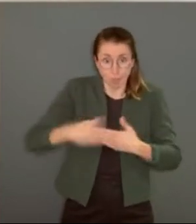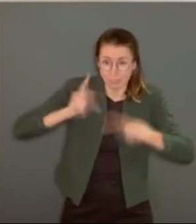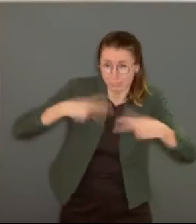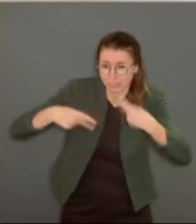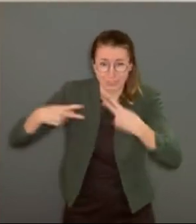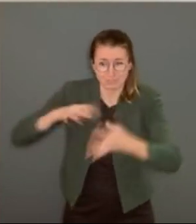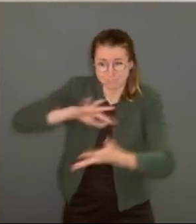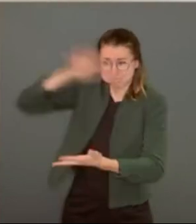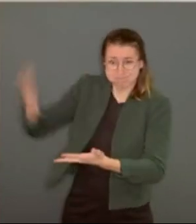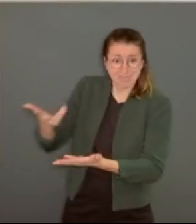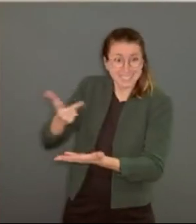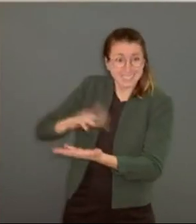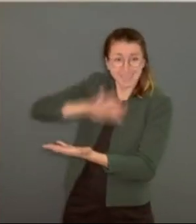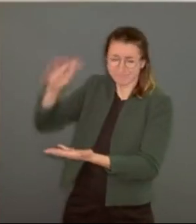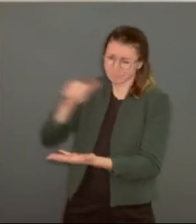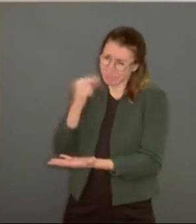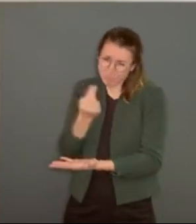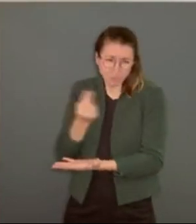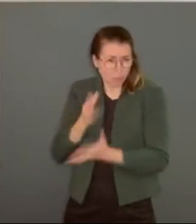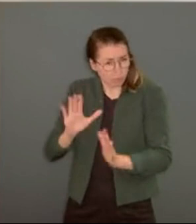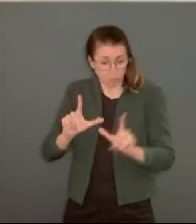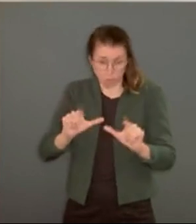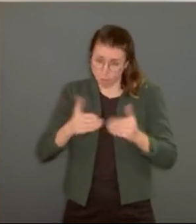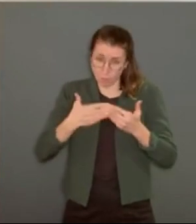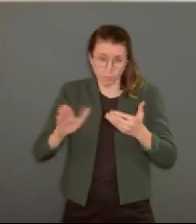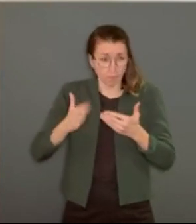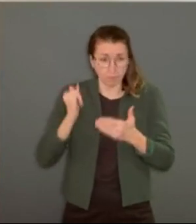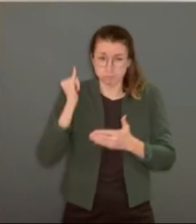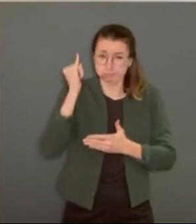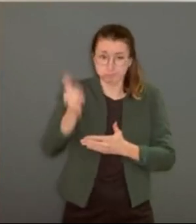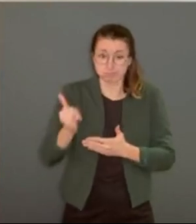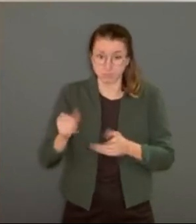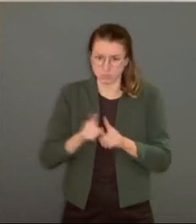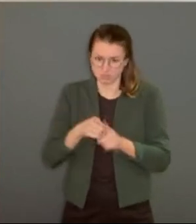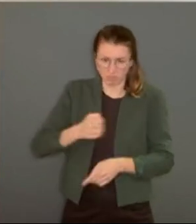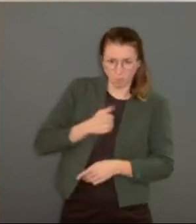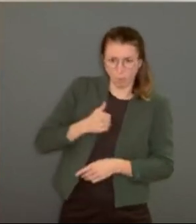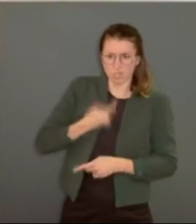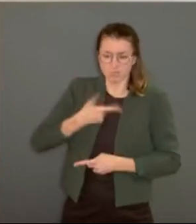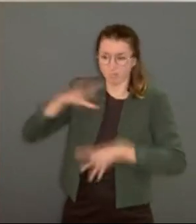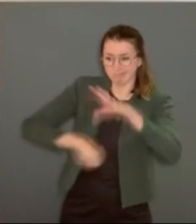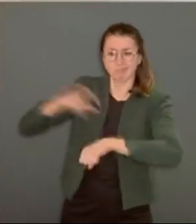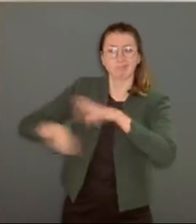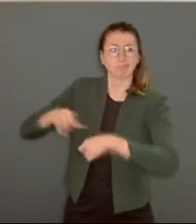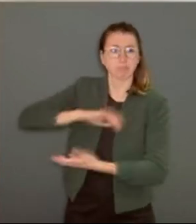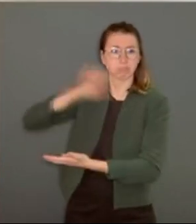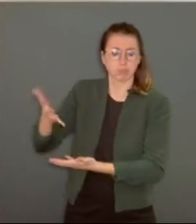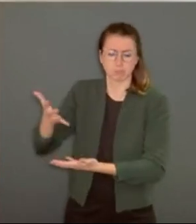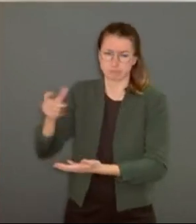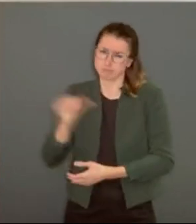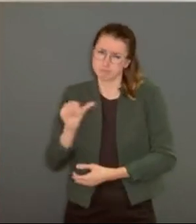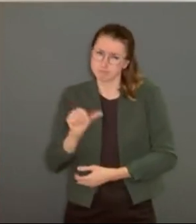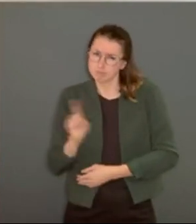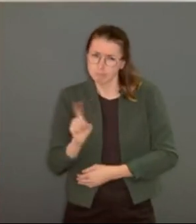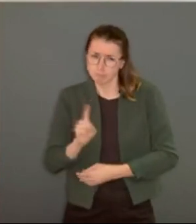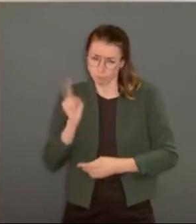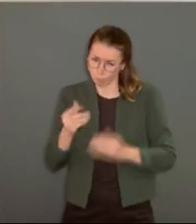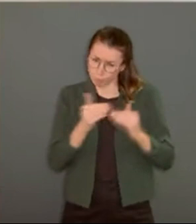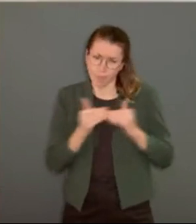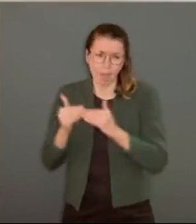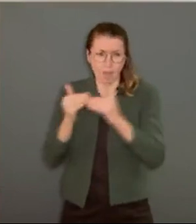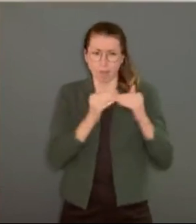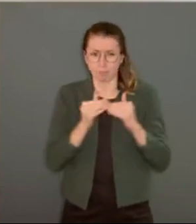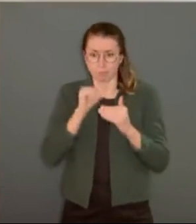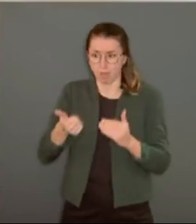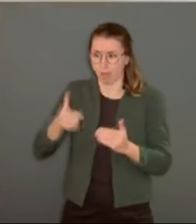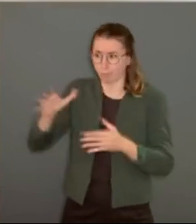font maintenant se comportent d'une manière asociale par rapport à des gens qui ne le font pas. Il n'y a aucune raison de le faire. Les magasins